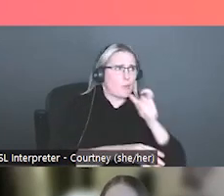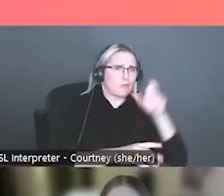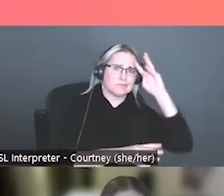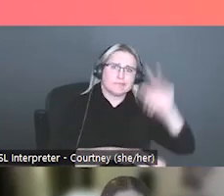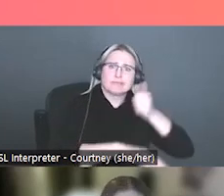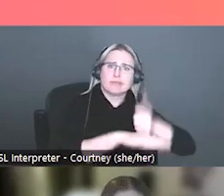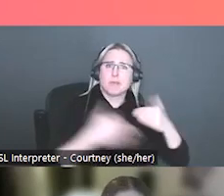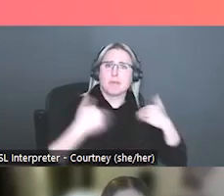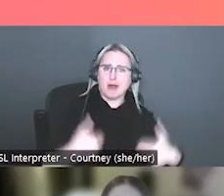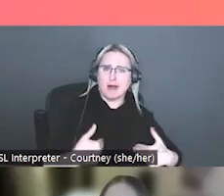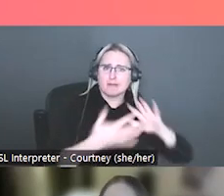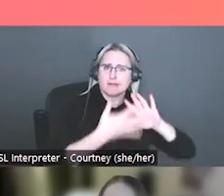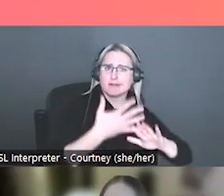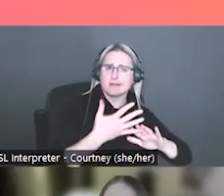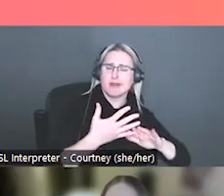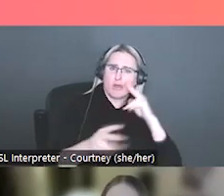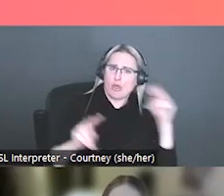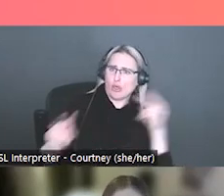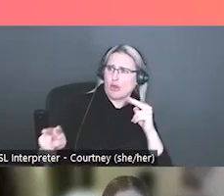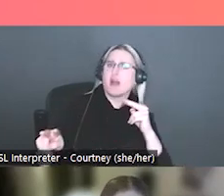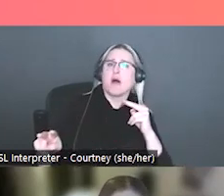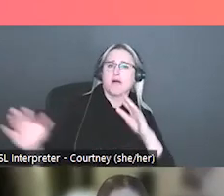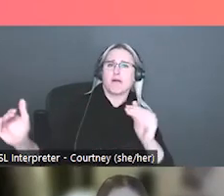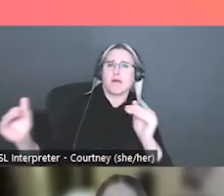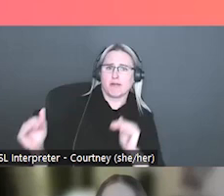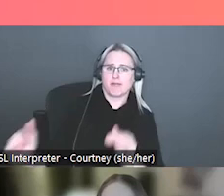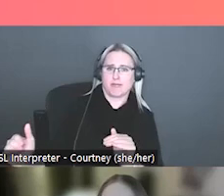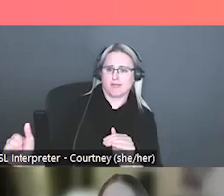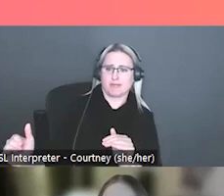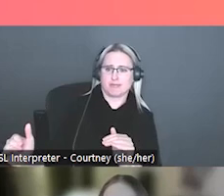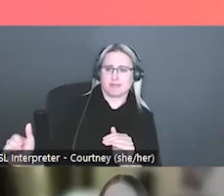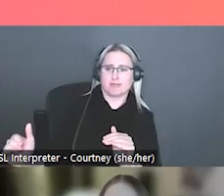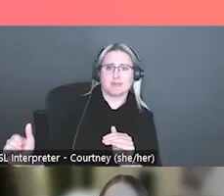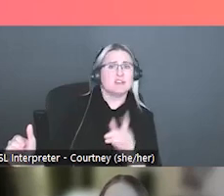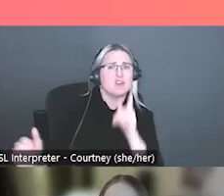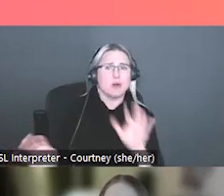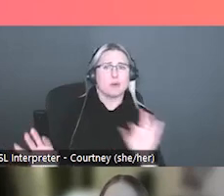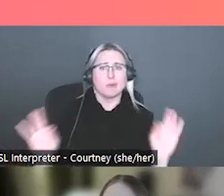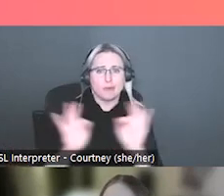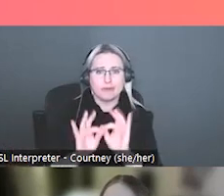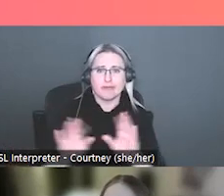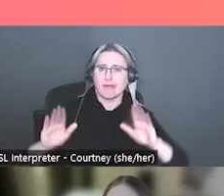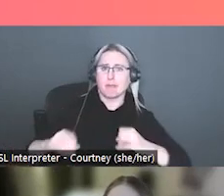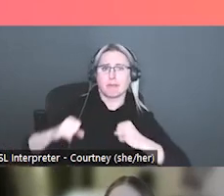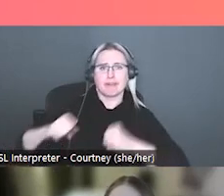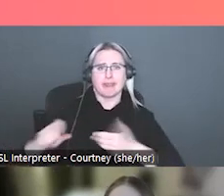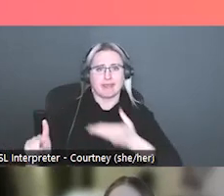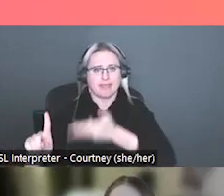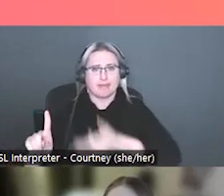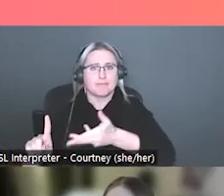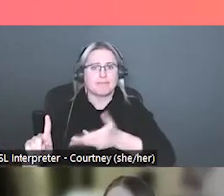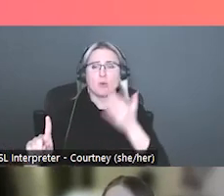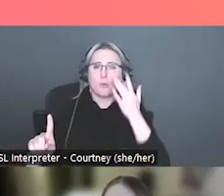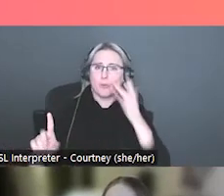contrer ces modèles biomédicaux qui indiquent que les personnes qui sont